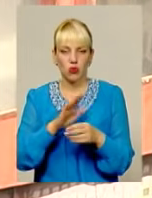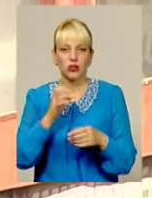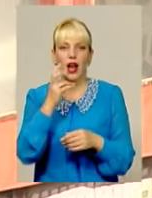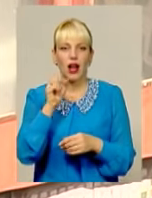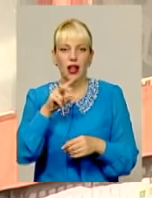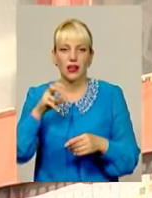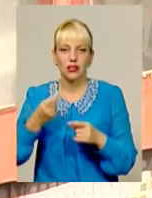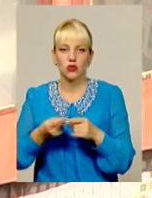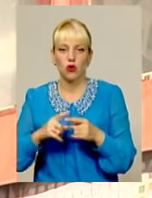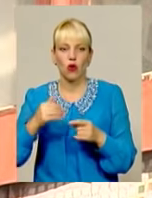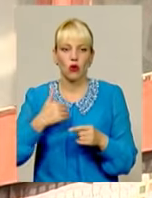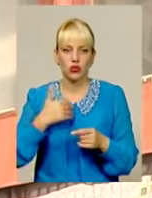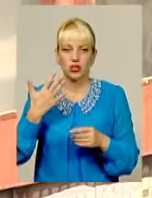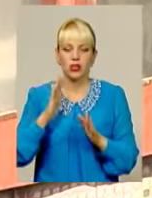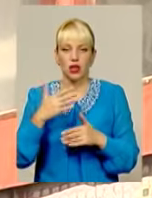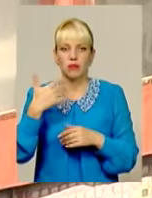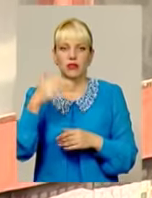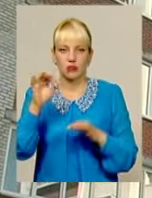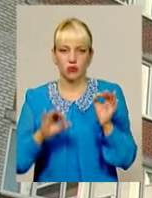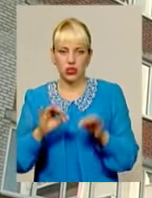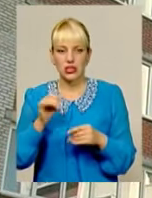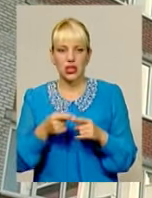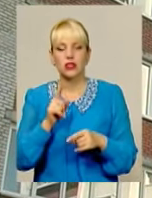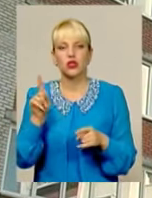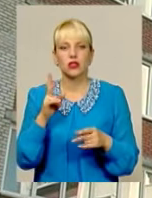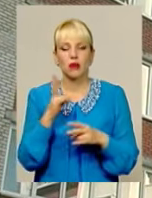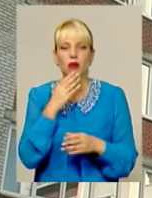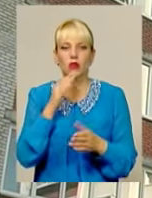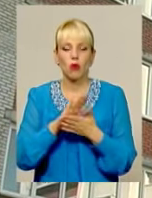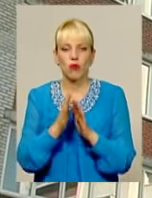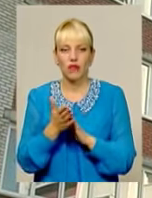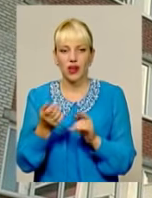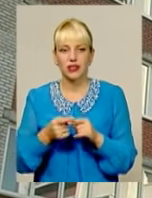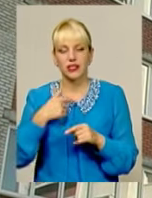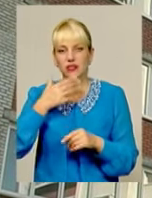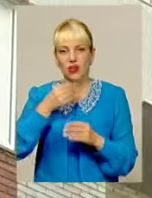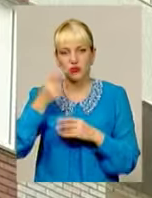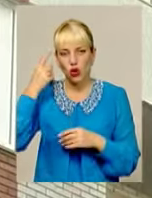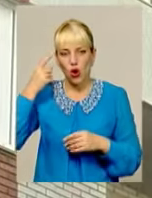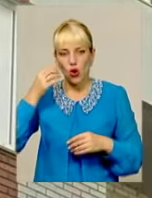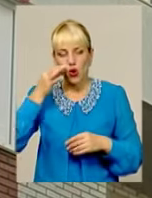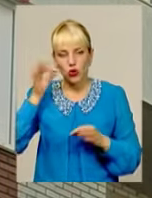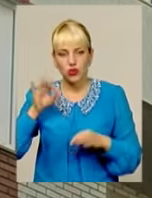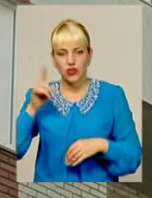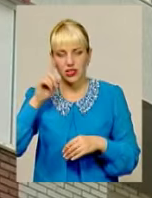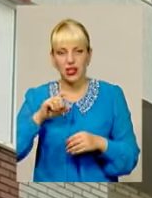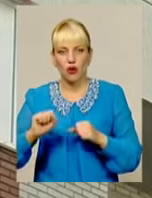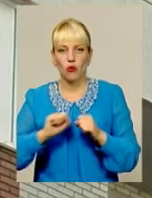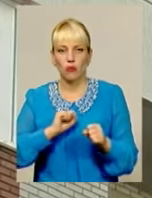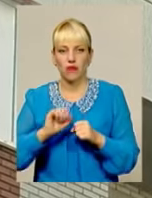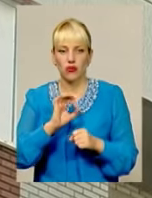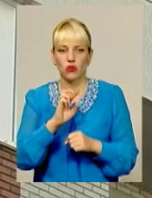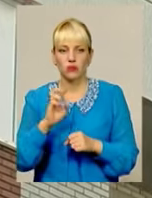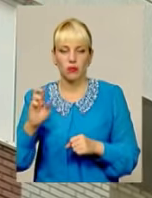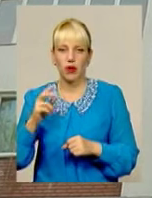мешканцям слід домовлятися між собою. Про те, що треба домовлятися з власного досвіду, знає голова правління ОСББ «Молодіжна-2